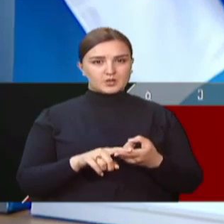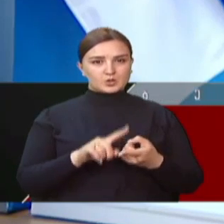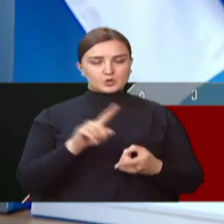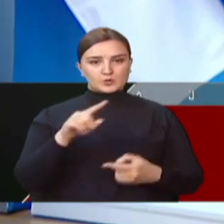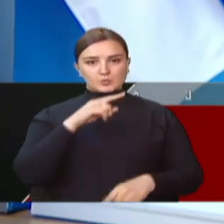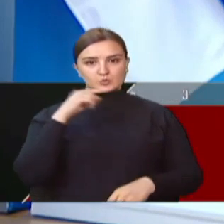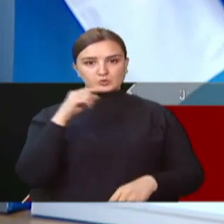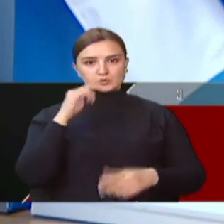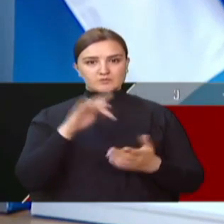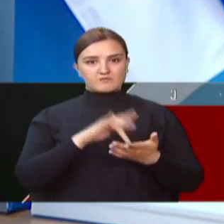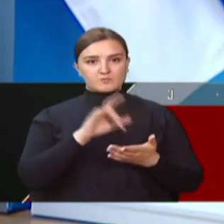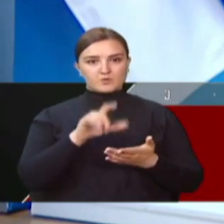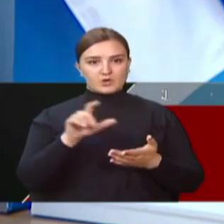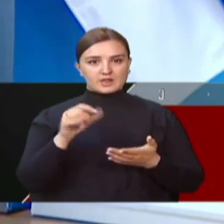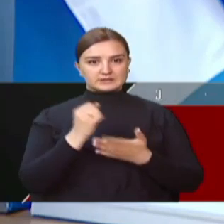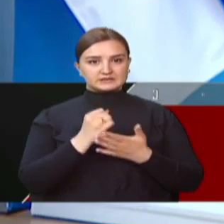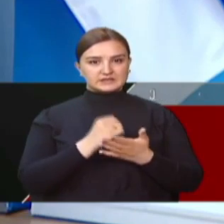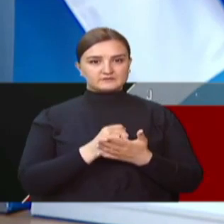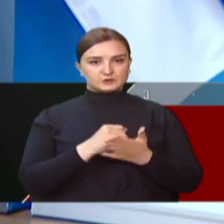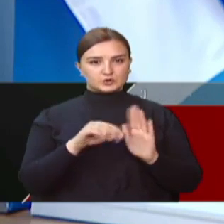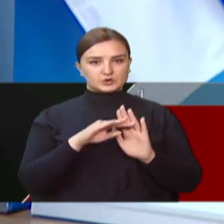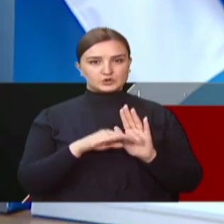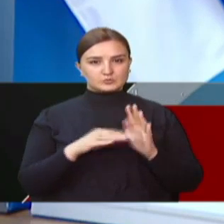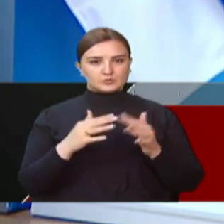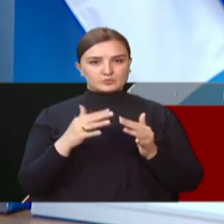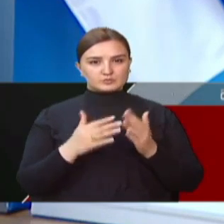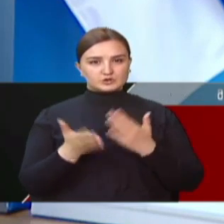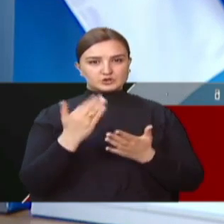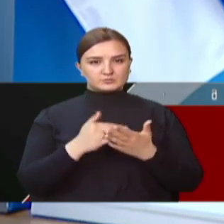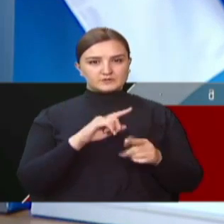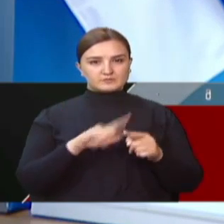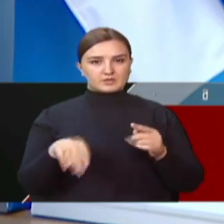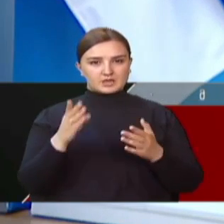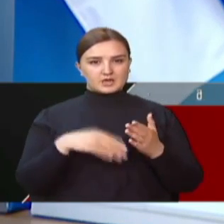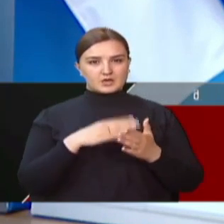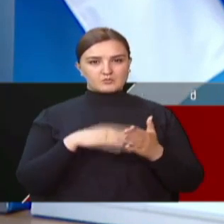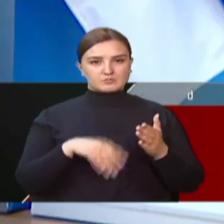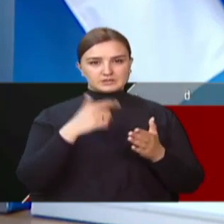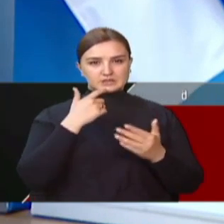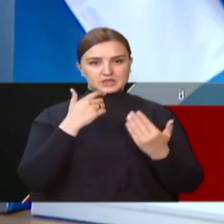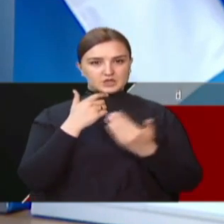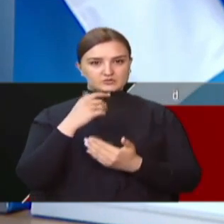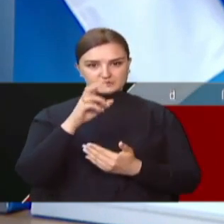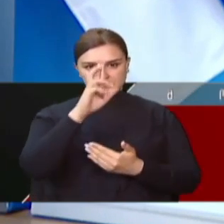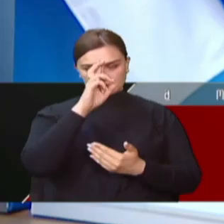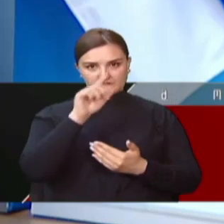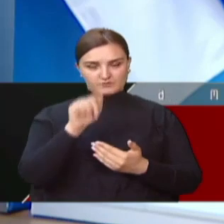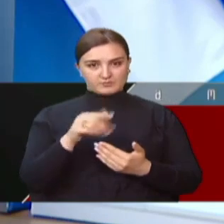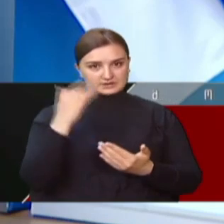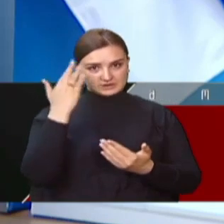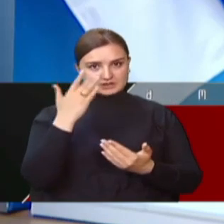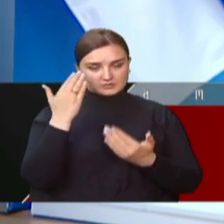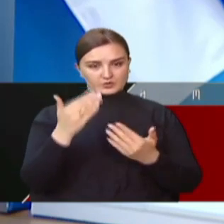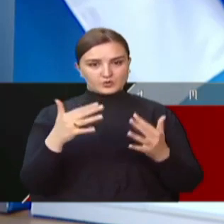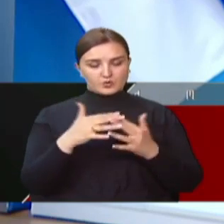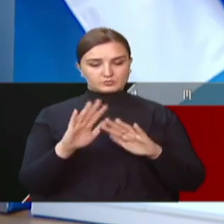რუსეთის მოქალაქეებს საიზოლაციო რეჟიმი ომის შემდეგ მალევე გააუქმა სააკაშვილის მთავრობამ. ანუ წარმოიგინეთ,